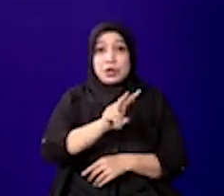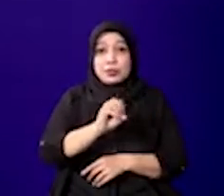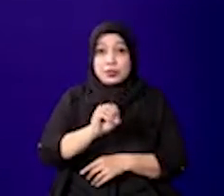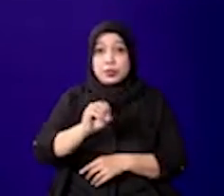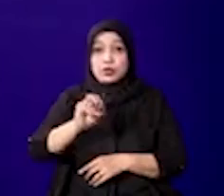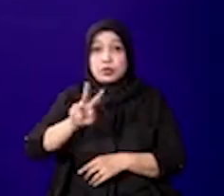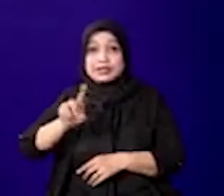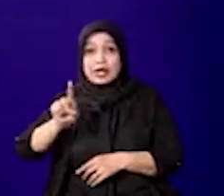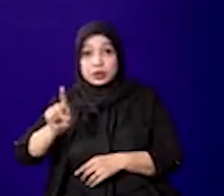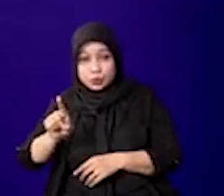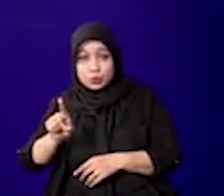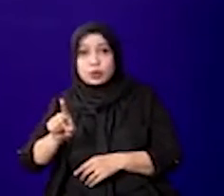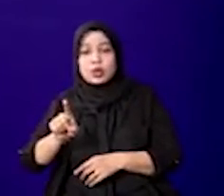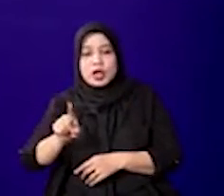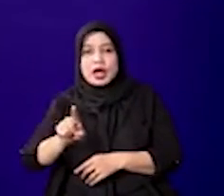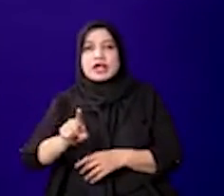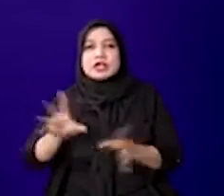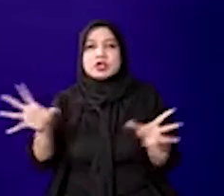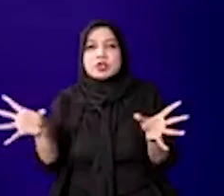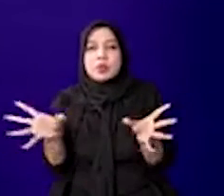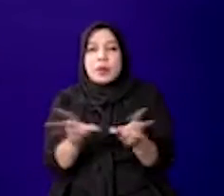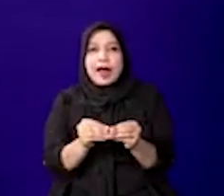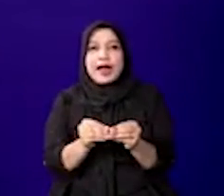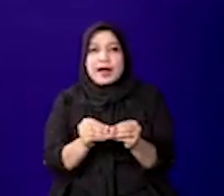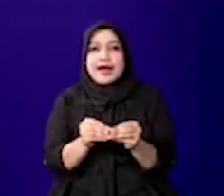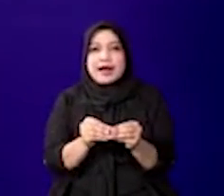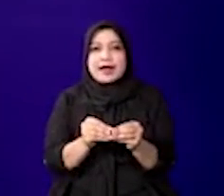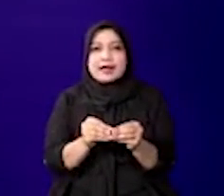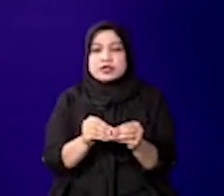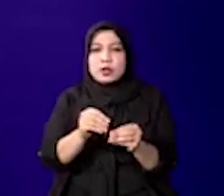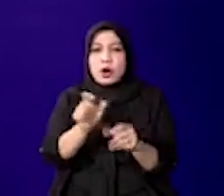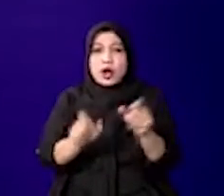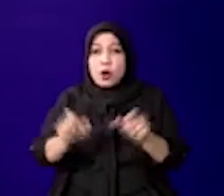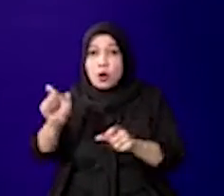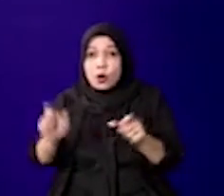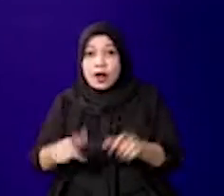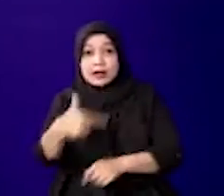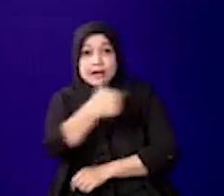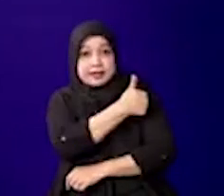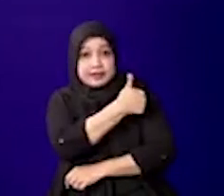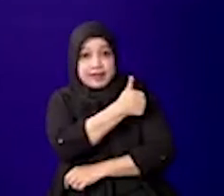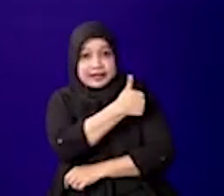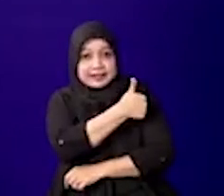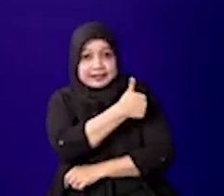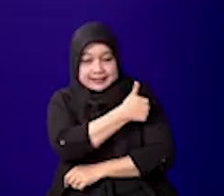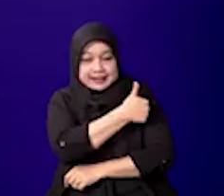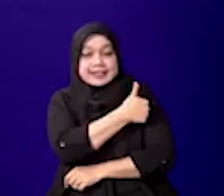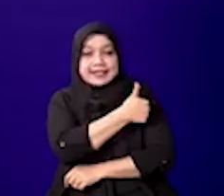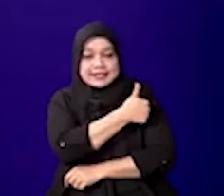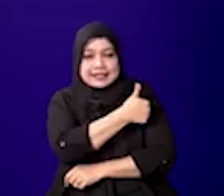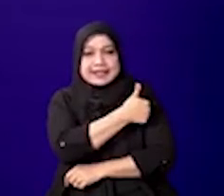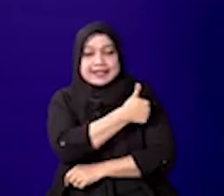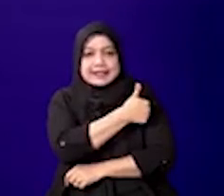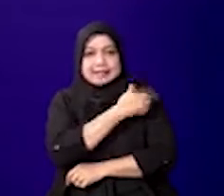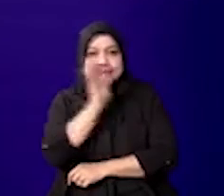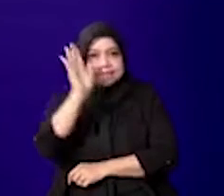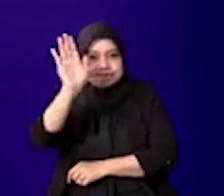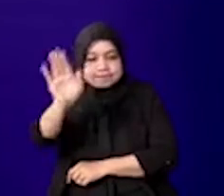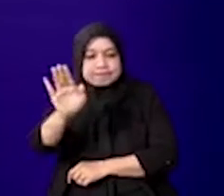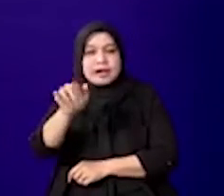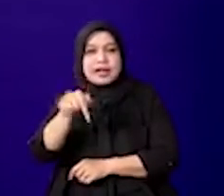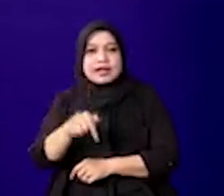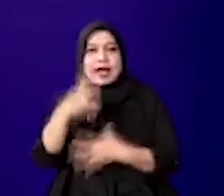yang divaksinasi atau diimunisasi akan cukup memberikan Heart immunity sampai